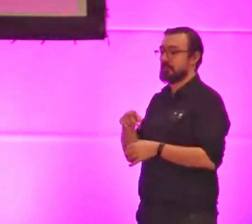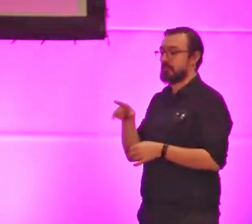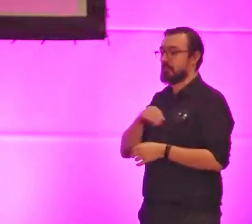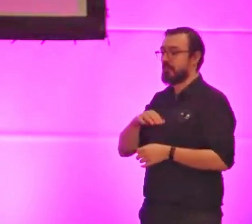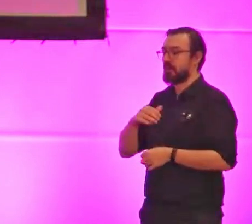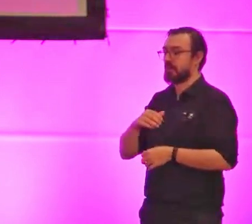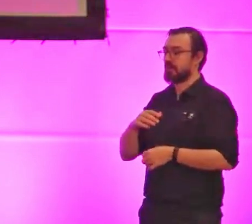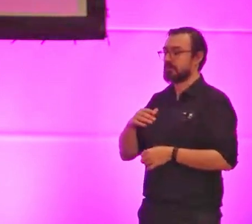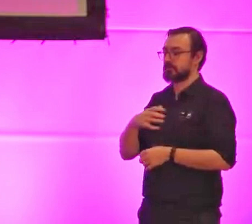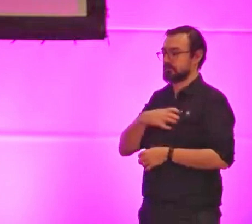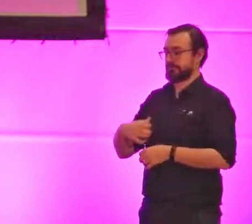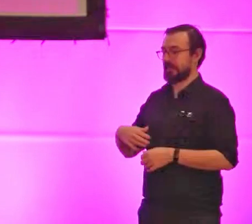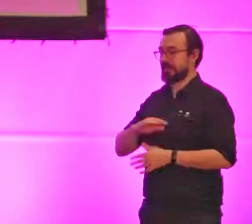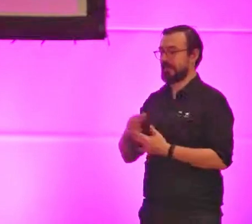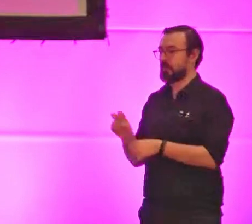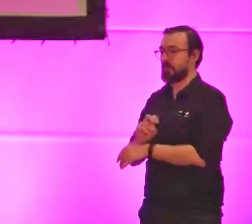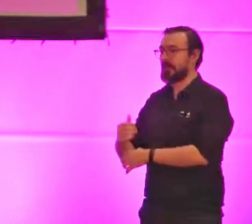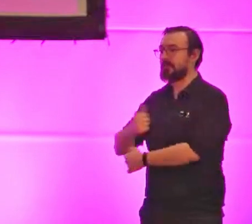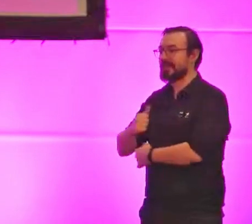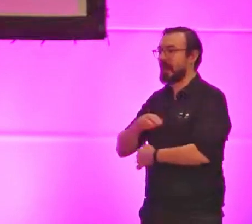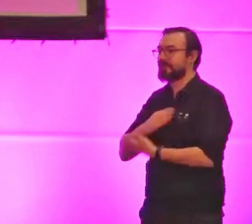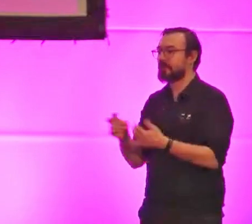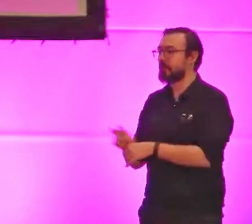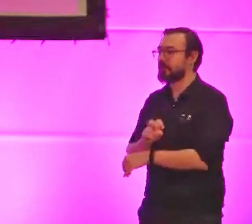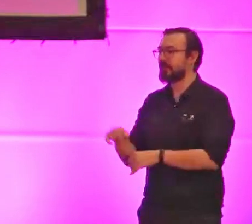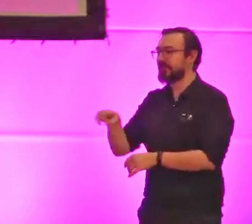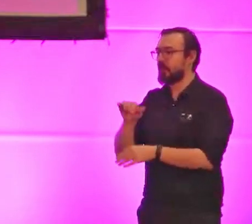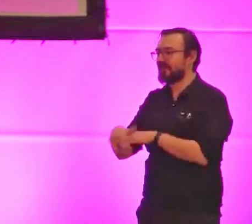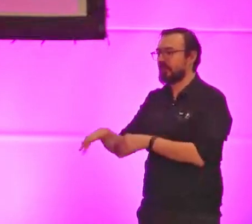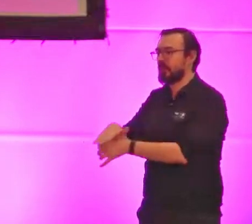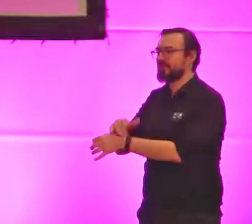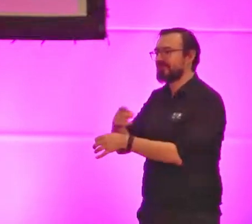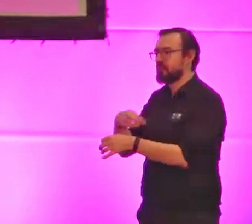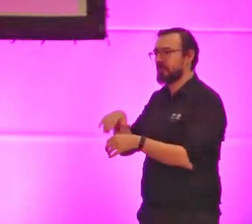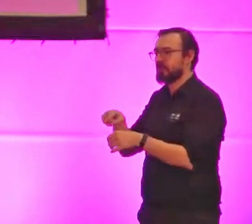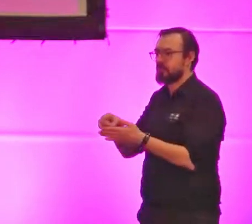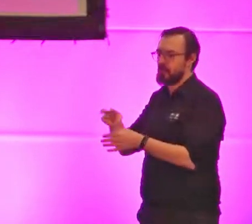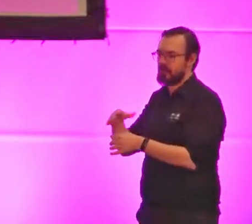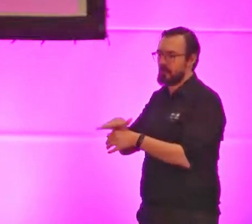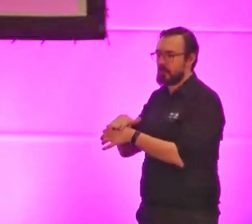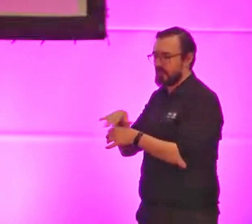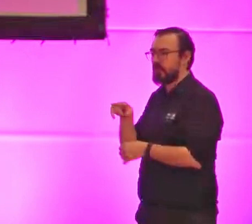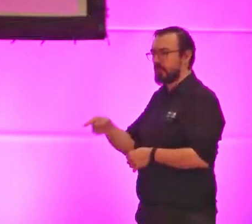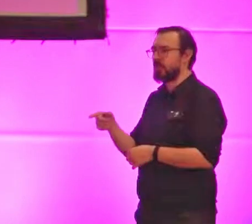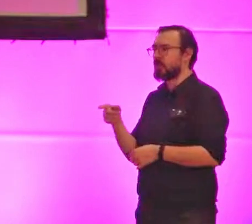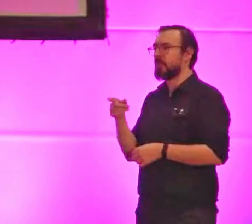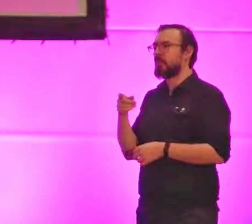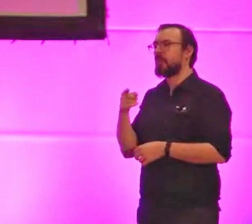inte regimen kontroll. Militären hade inte kontroll över det. Och då påstår åklagaren